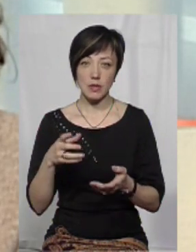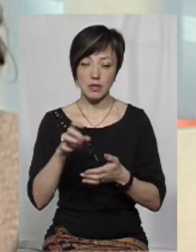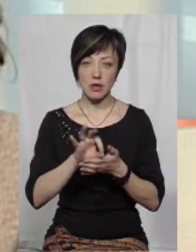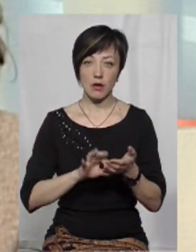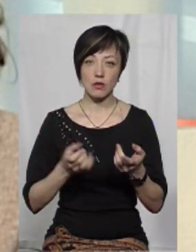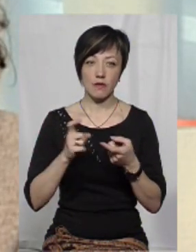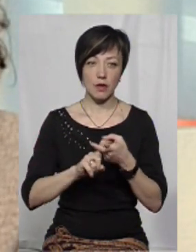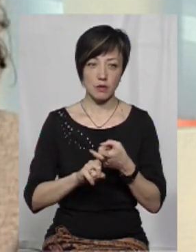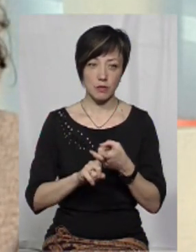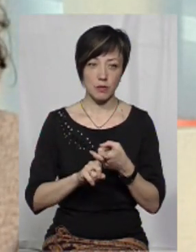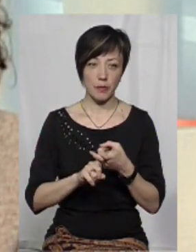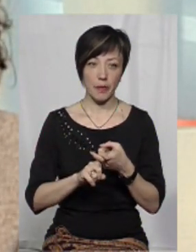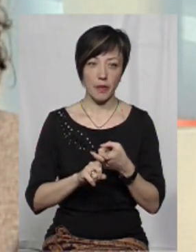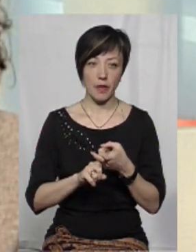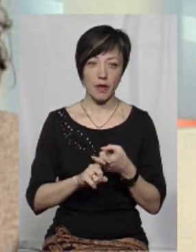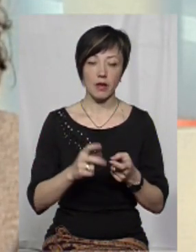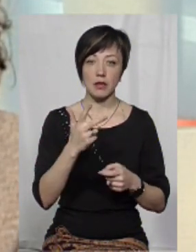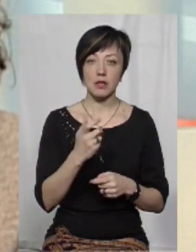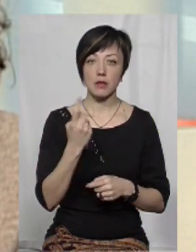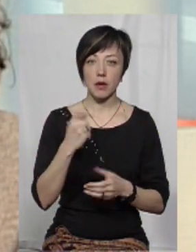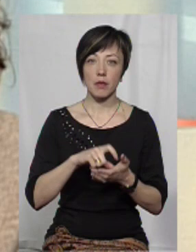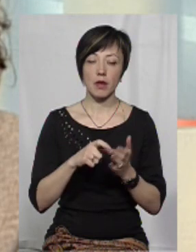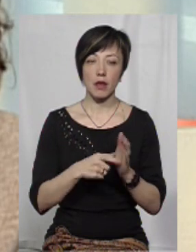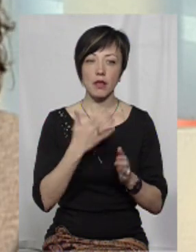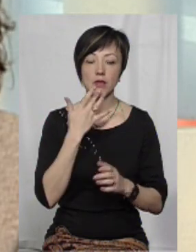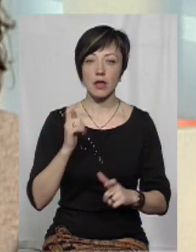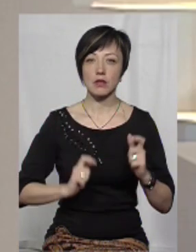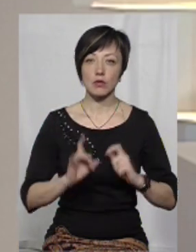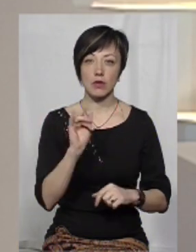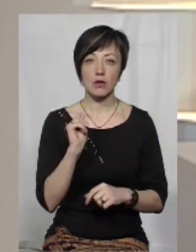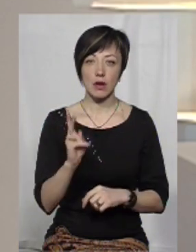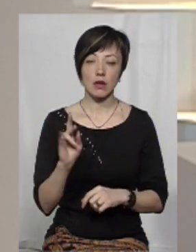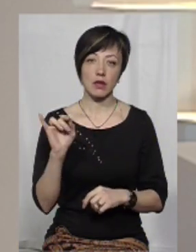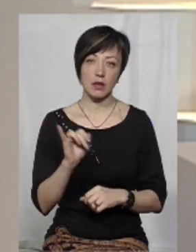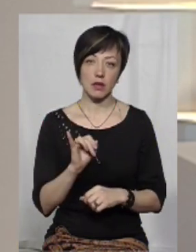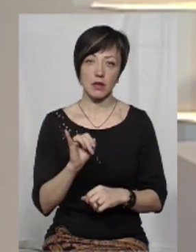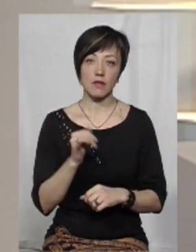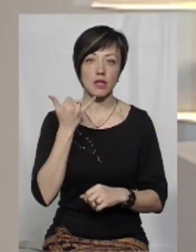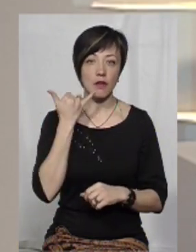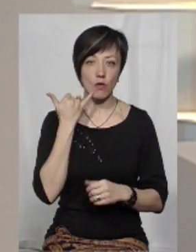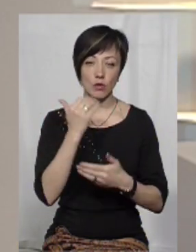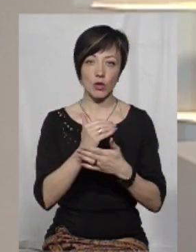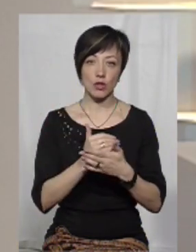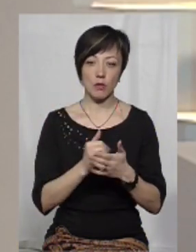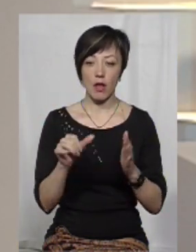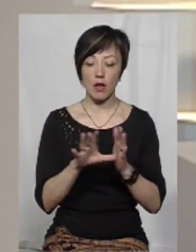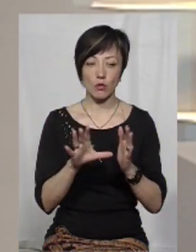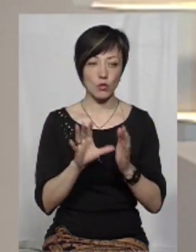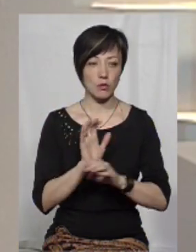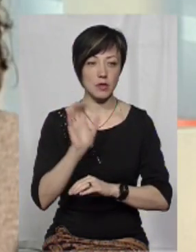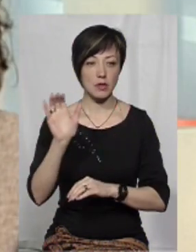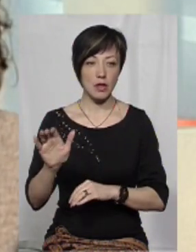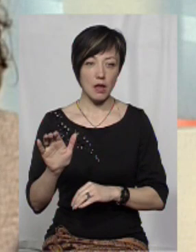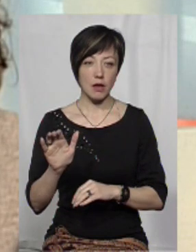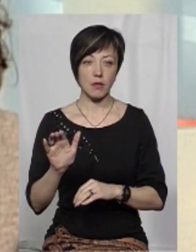связываемся с 301 кабинетом Национального института рака И в телефонном режиме по электронке пересылаем